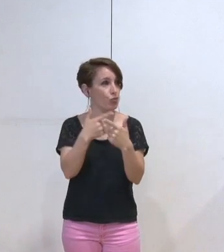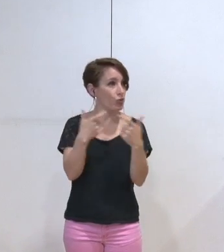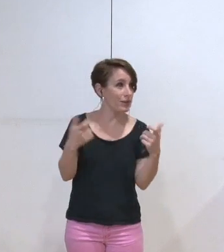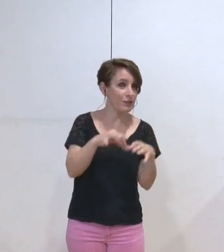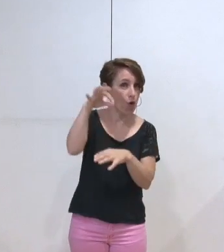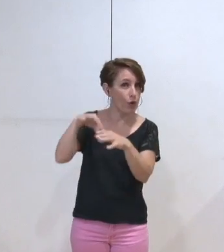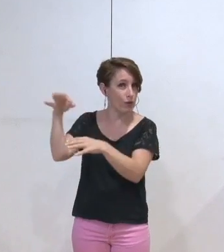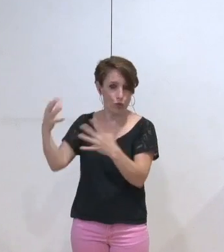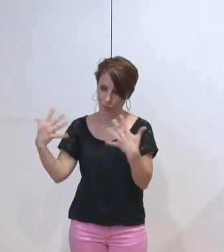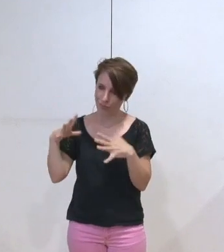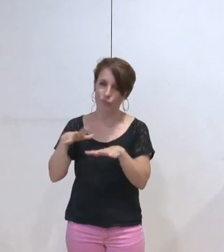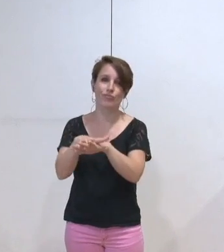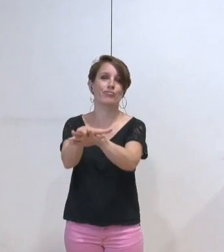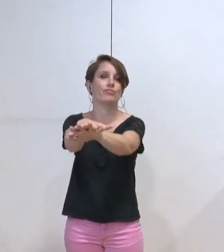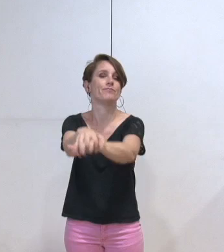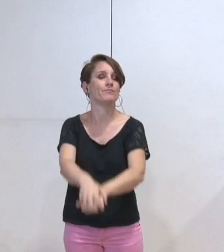leur